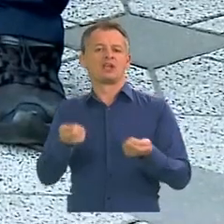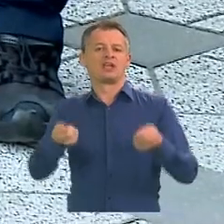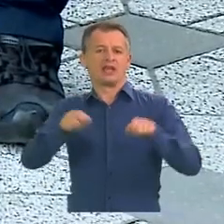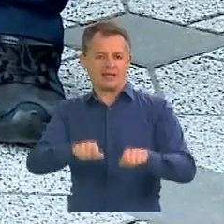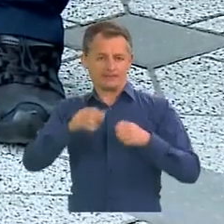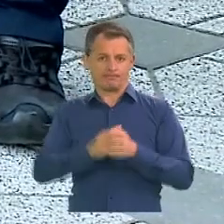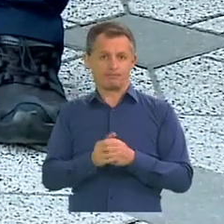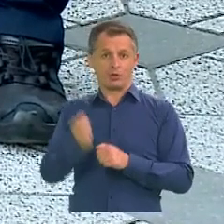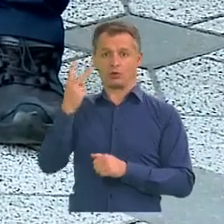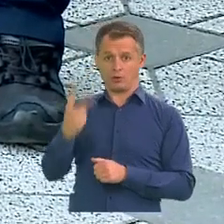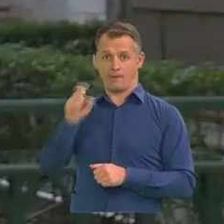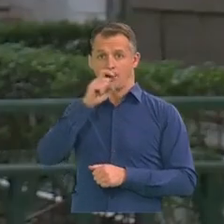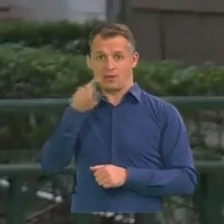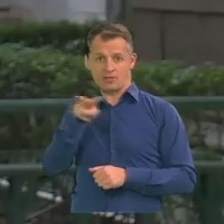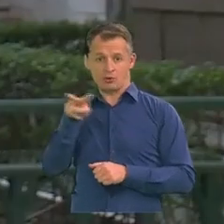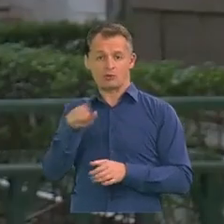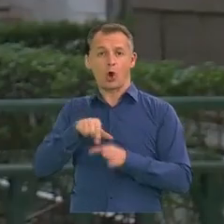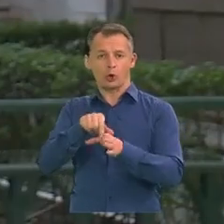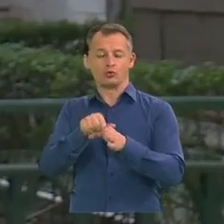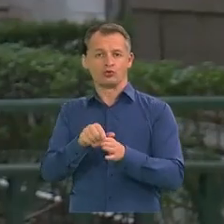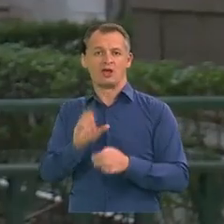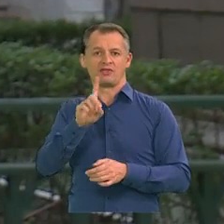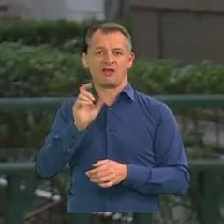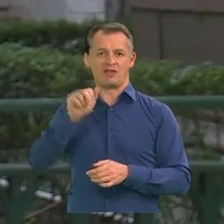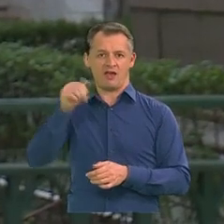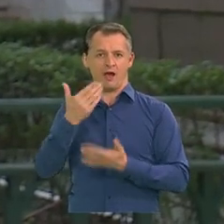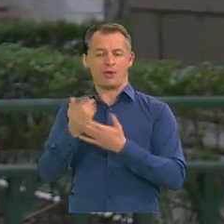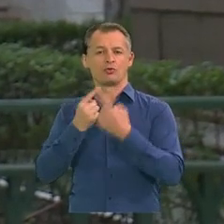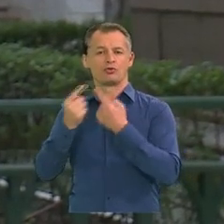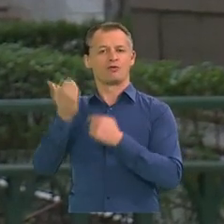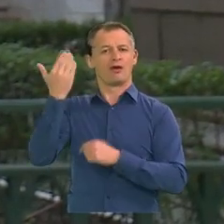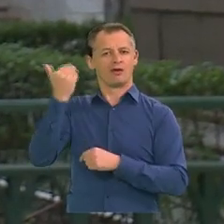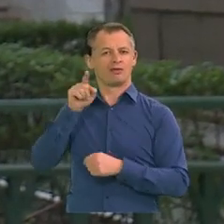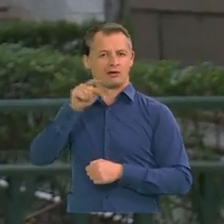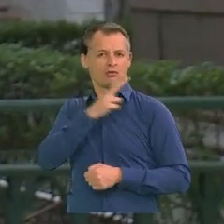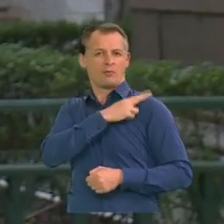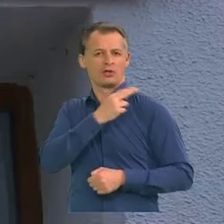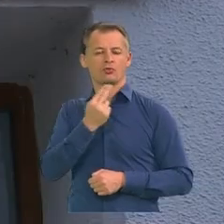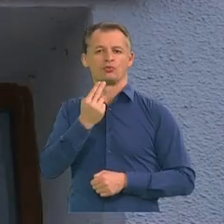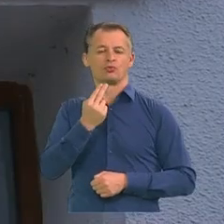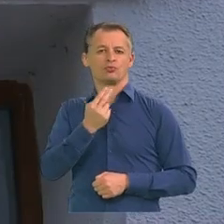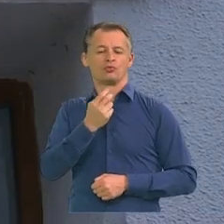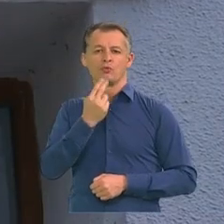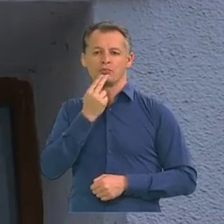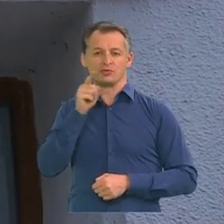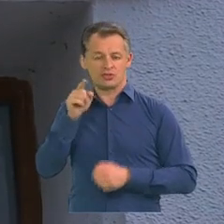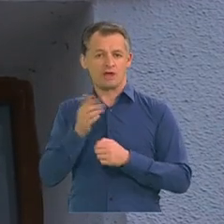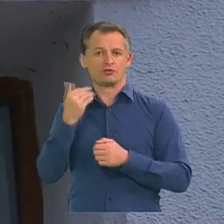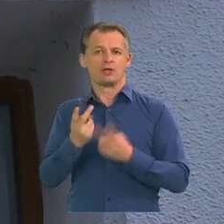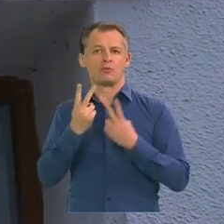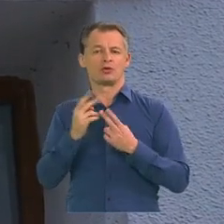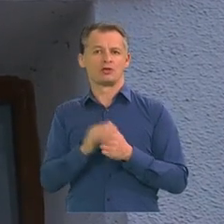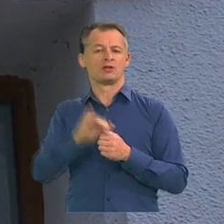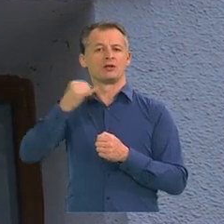doi bărbați au fost duși la sediul DNA pentru audieri. În trecut, comisarul șef a avut o funcție importantă. Ion Stoica a fost șeful biroului accidente